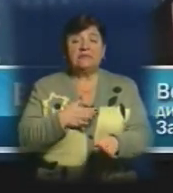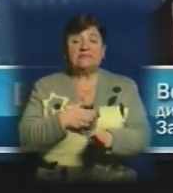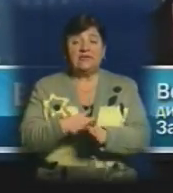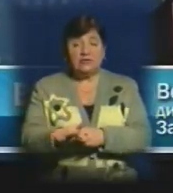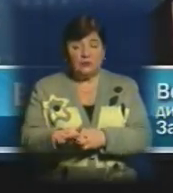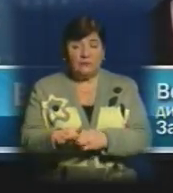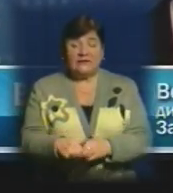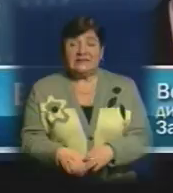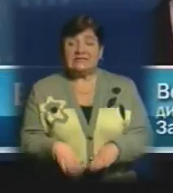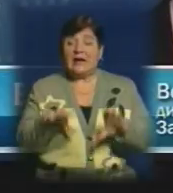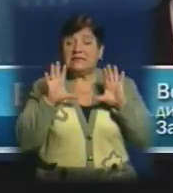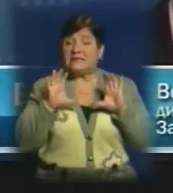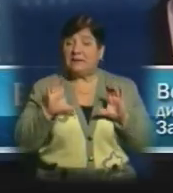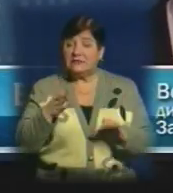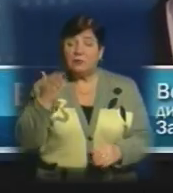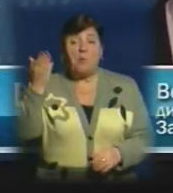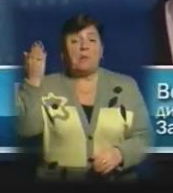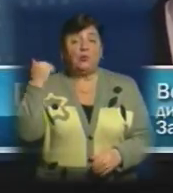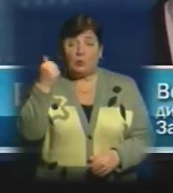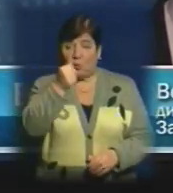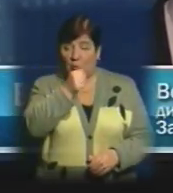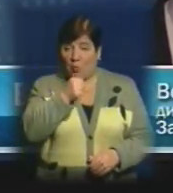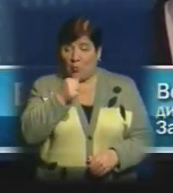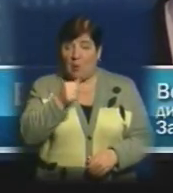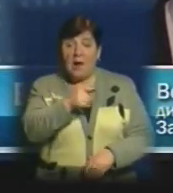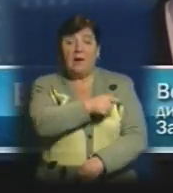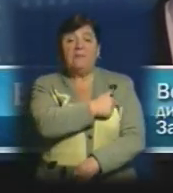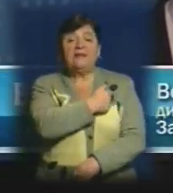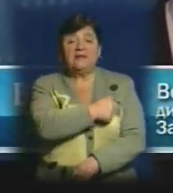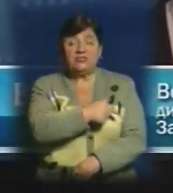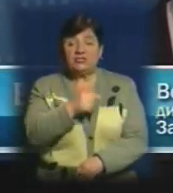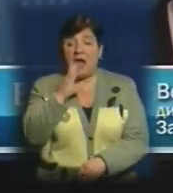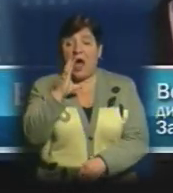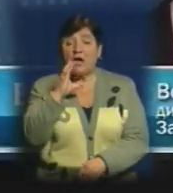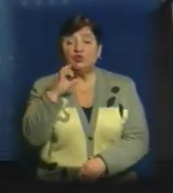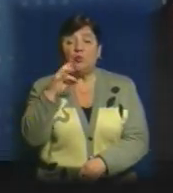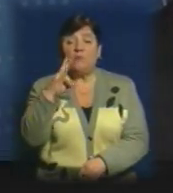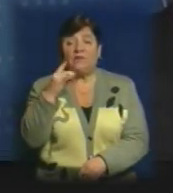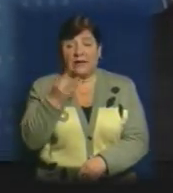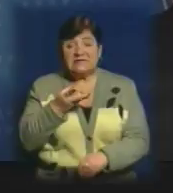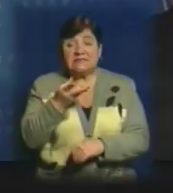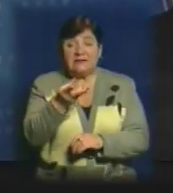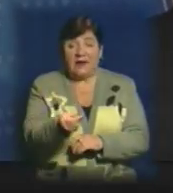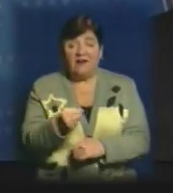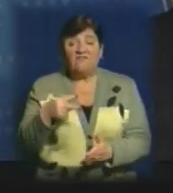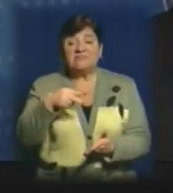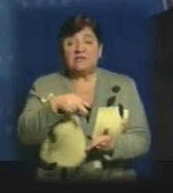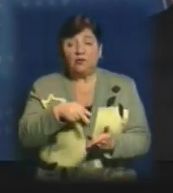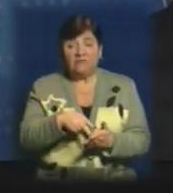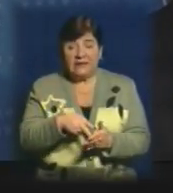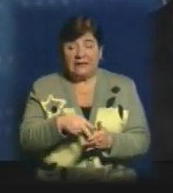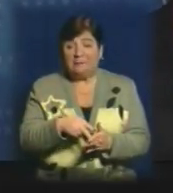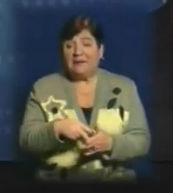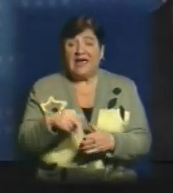за принципом минулого року методом медичних субвенцій, і заробітні плати будуть згідно встановленими тарифами.